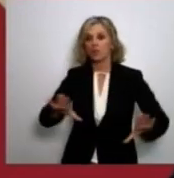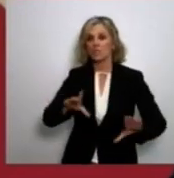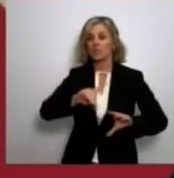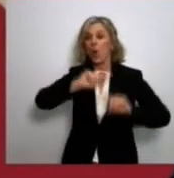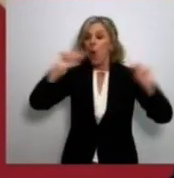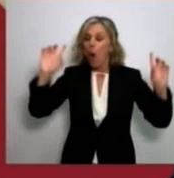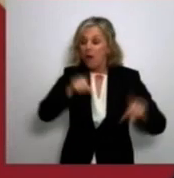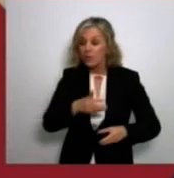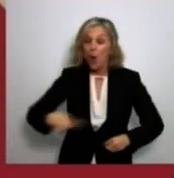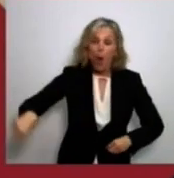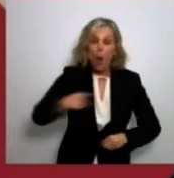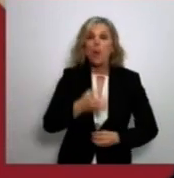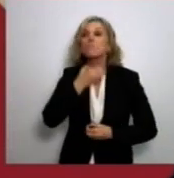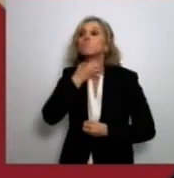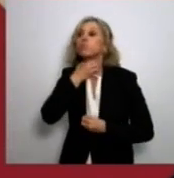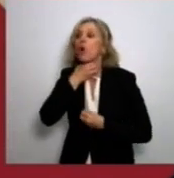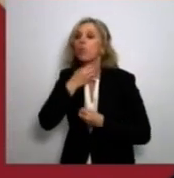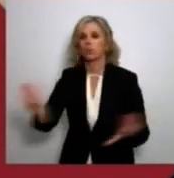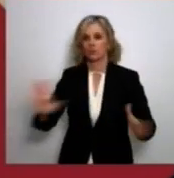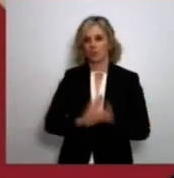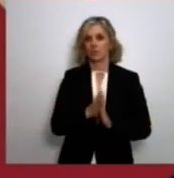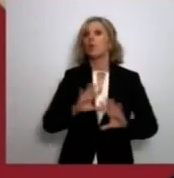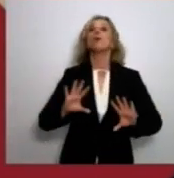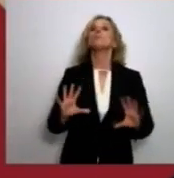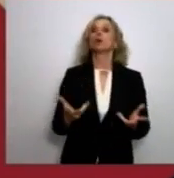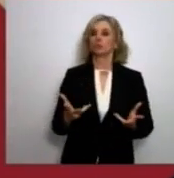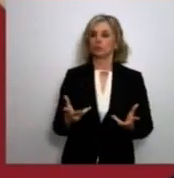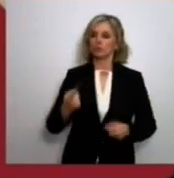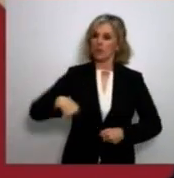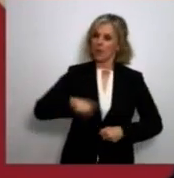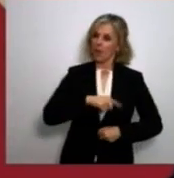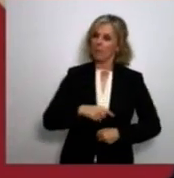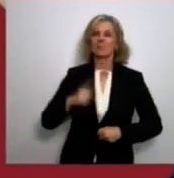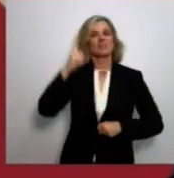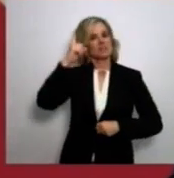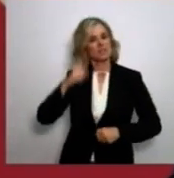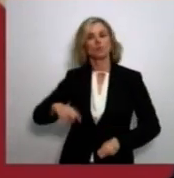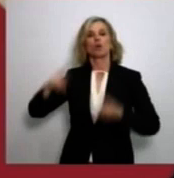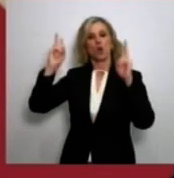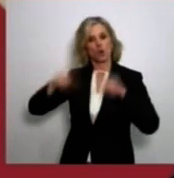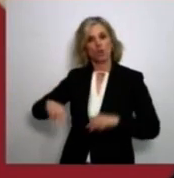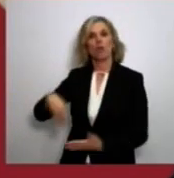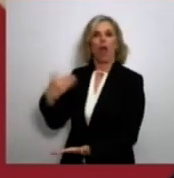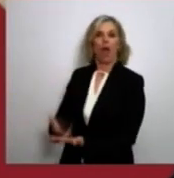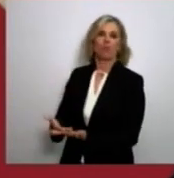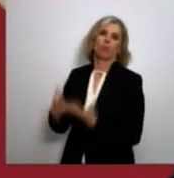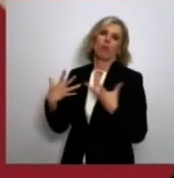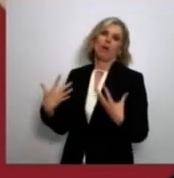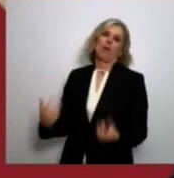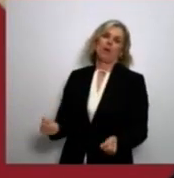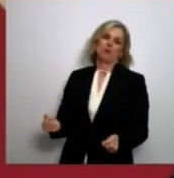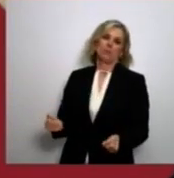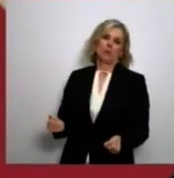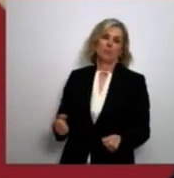προδώσανε τον λαό. Πώς το γνωρίζουμε αυτό? Είμαστε σε θέση πλέον να το γνωρίζουμε, διότι